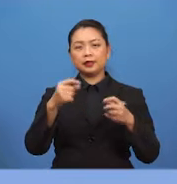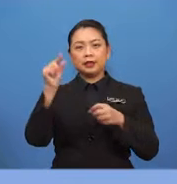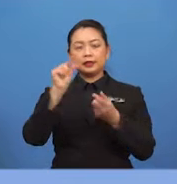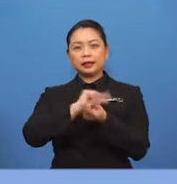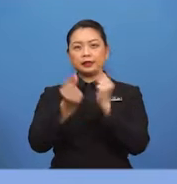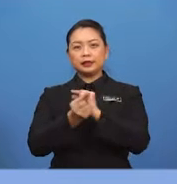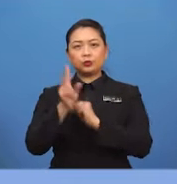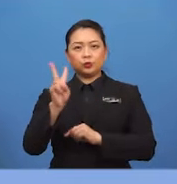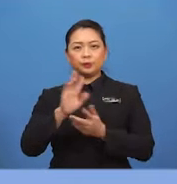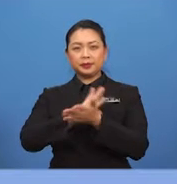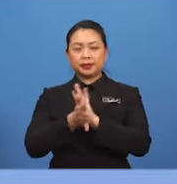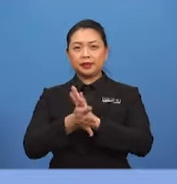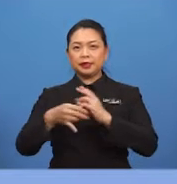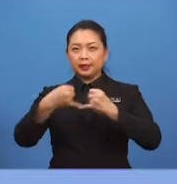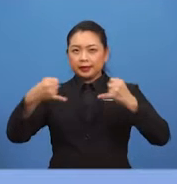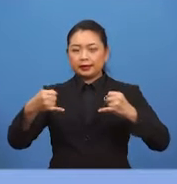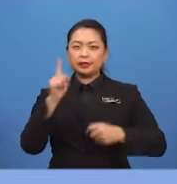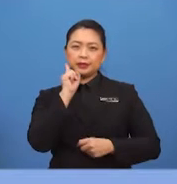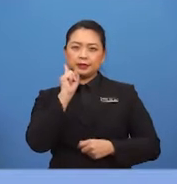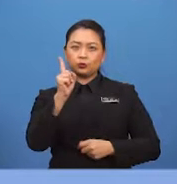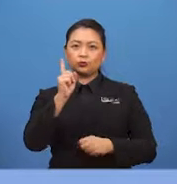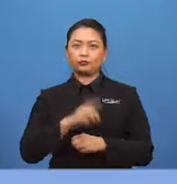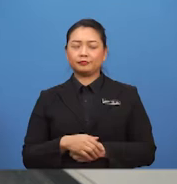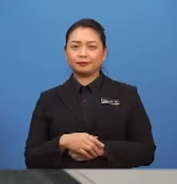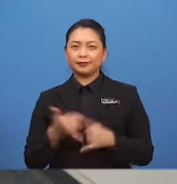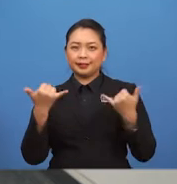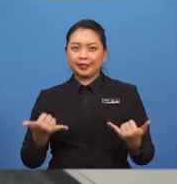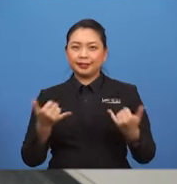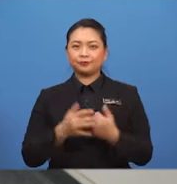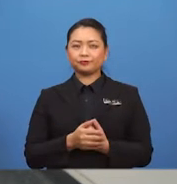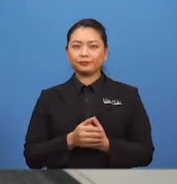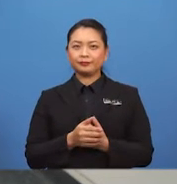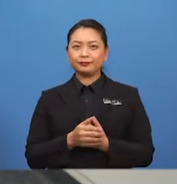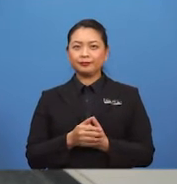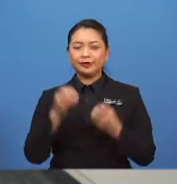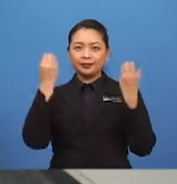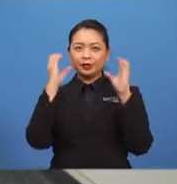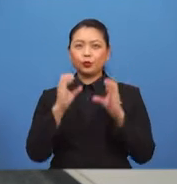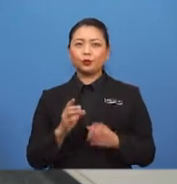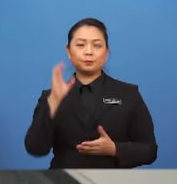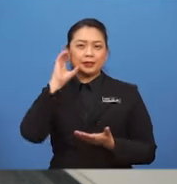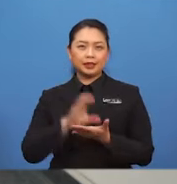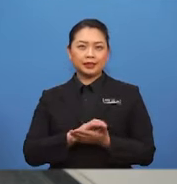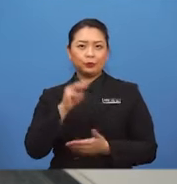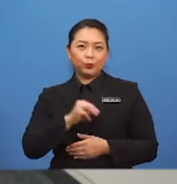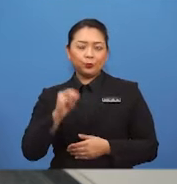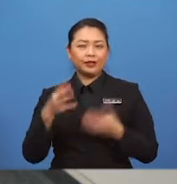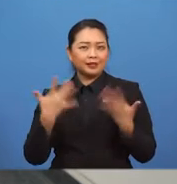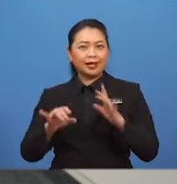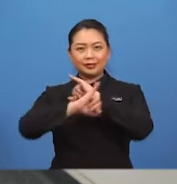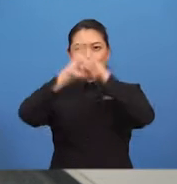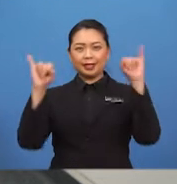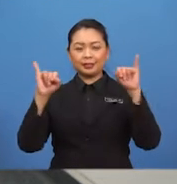dua menjadi ikatan tunggal. Sekarang, cikgu percaya murid-murid